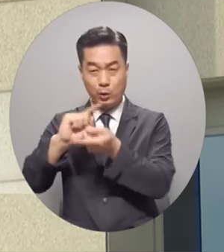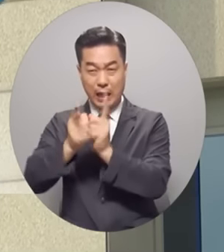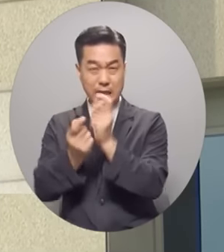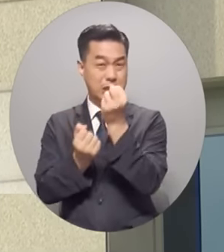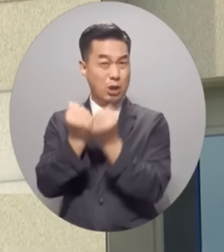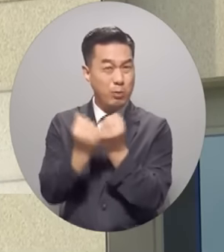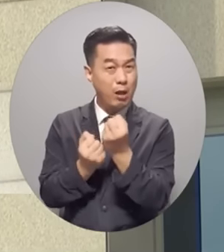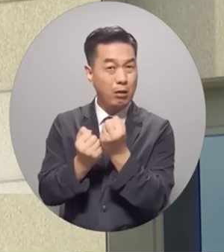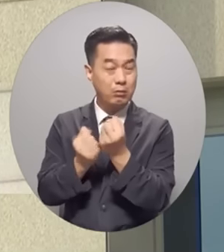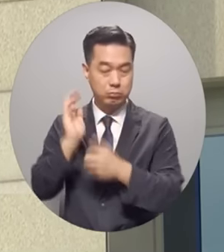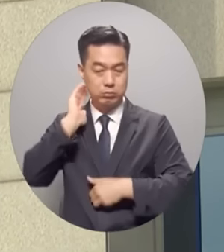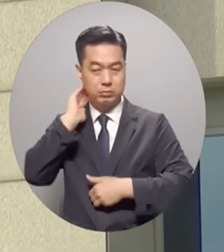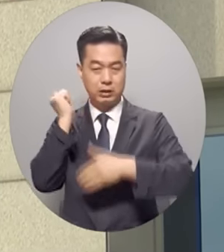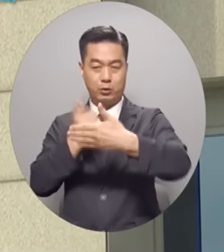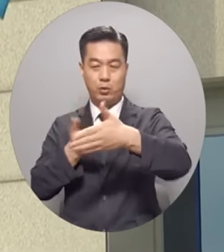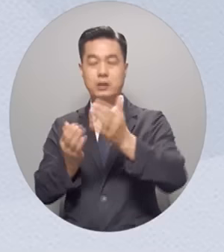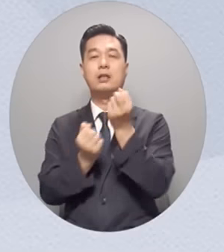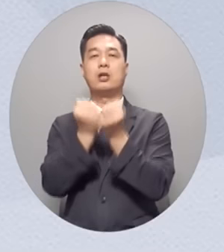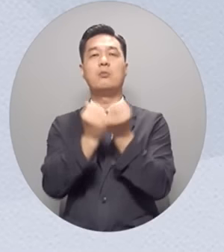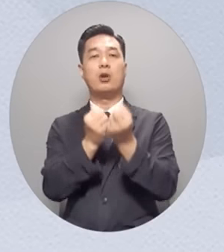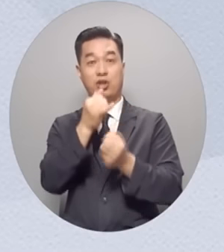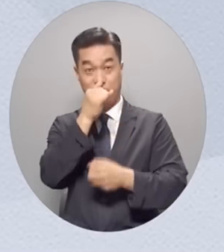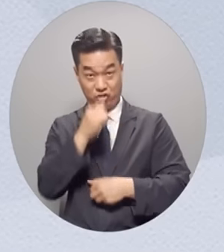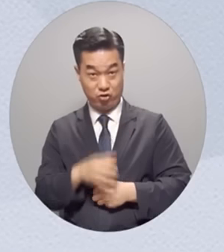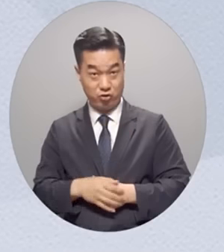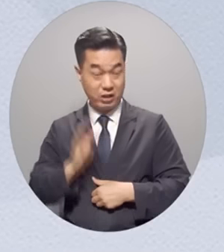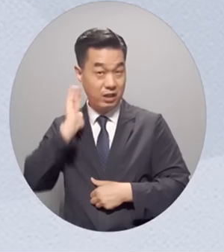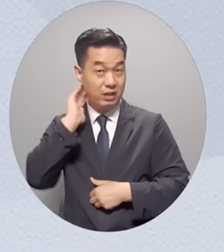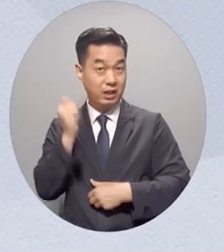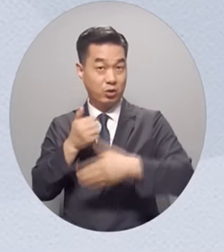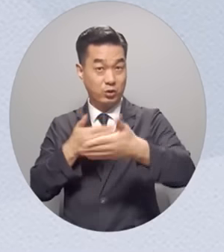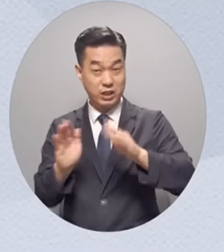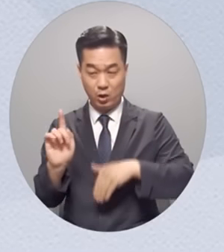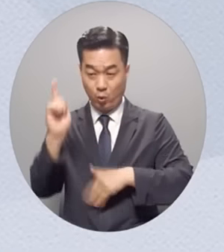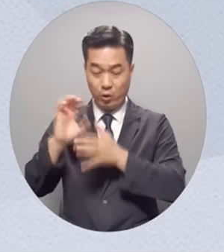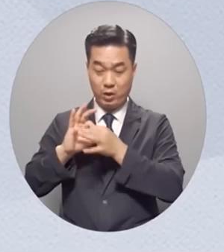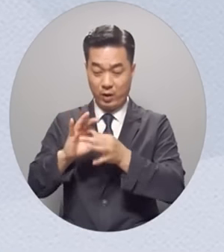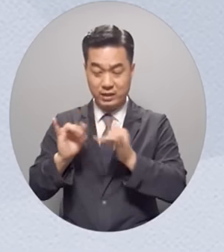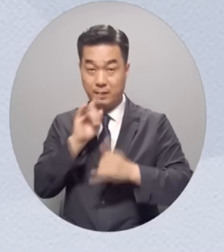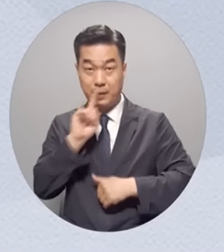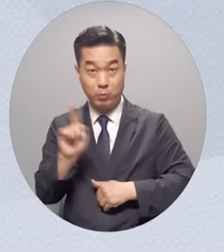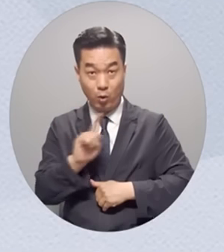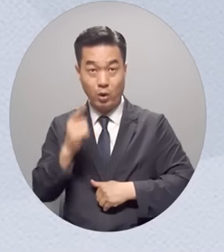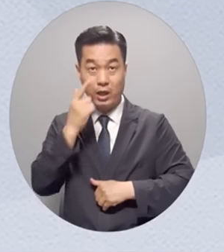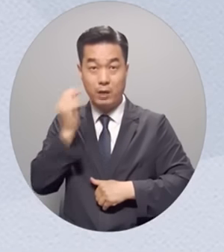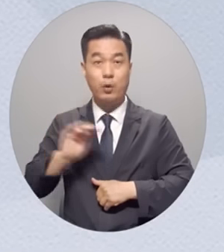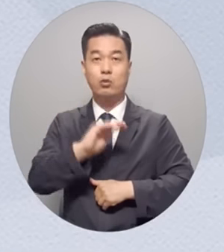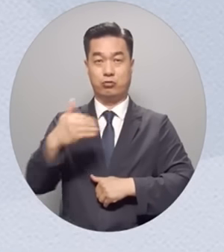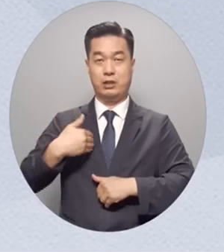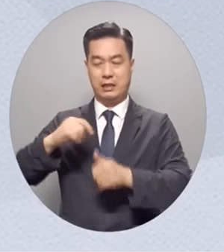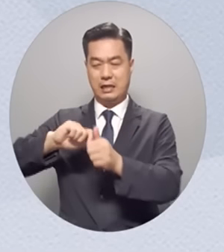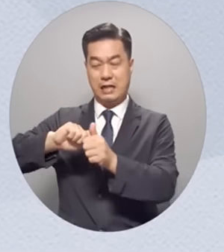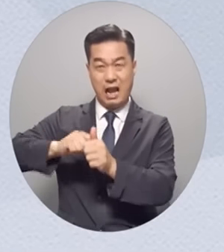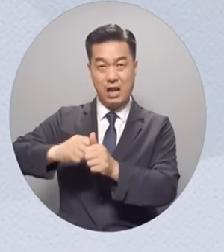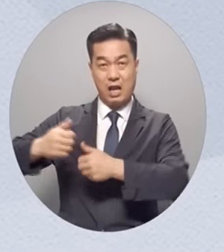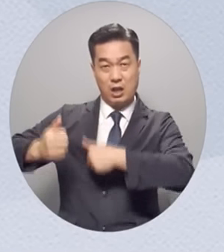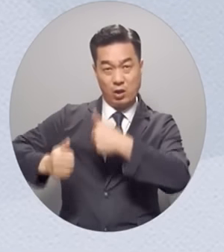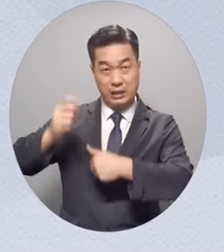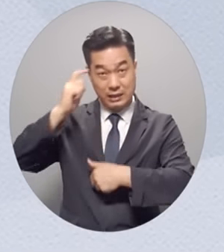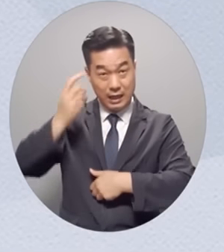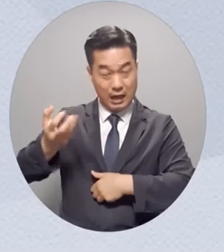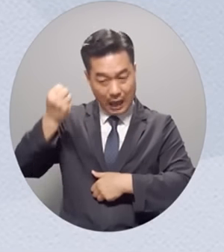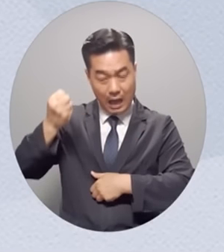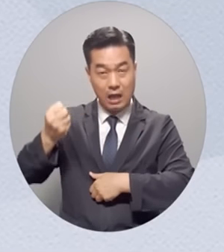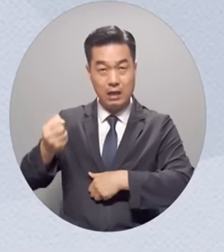대통령실이 해명에 나섰습니다 대통령실 고의 관계자는 일본이 우리를 강력한 경쟁자로 여기고